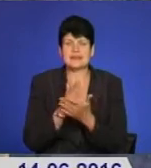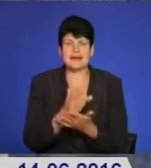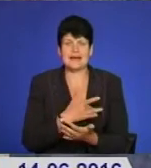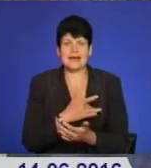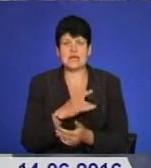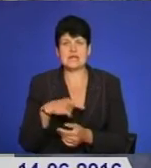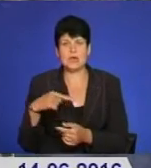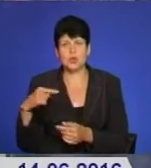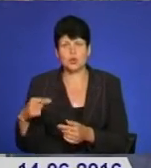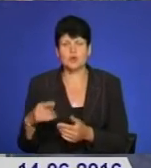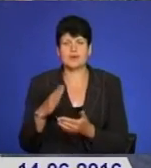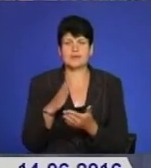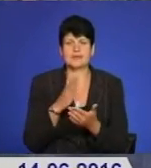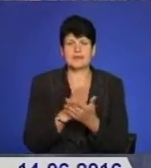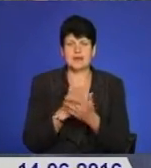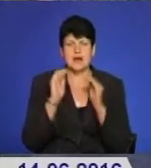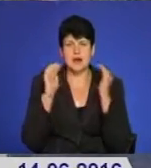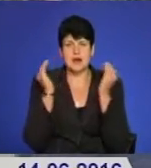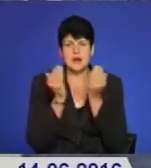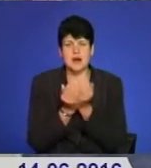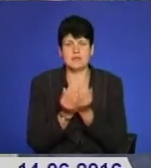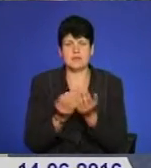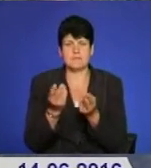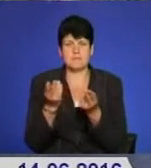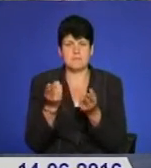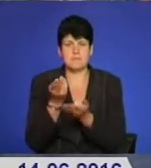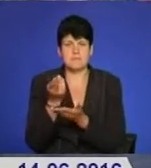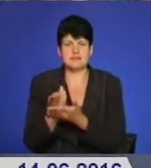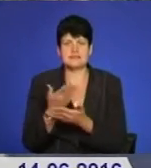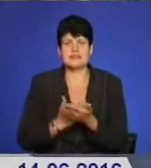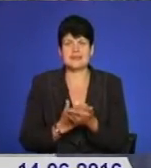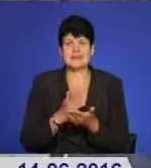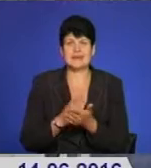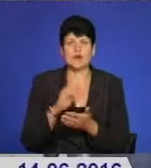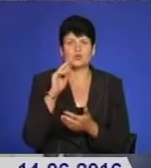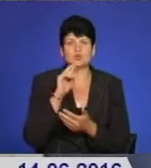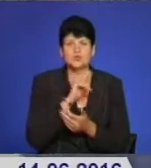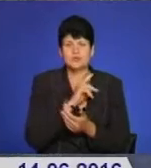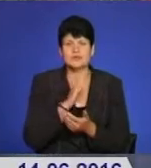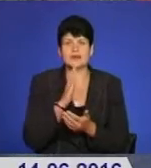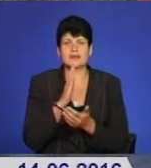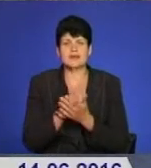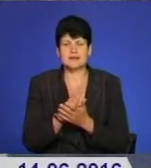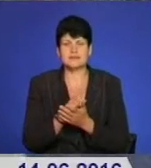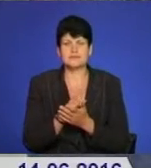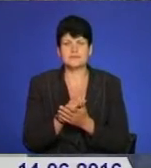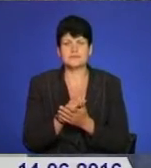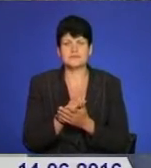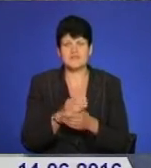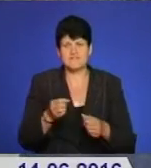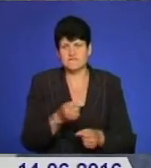кардіологія, відповідно, є реанімація, значить, є отруєння, є, знову ж таки, зрив